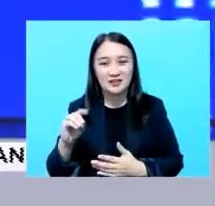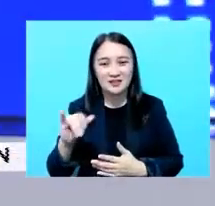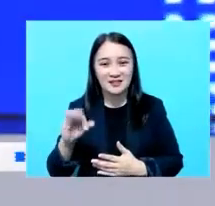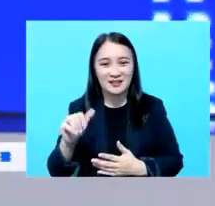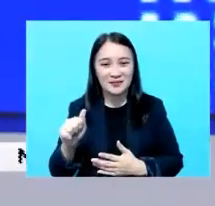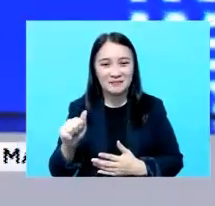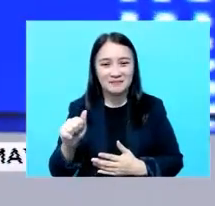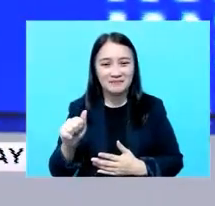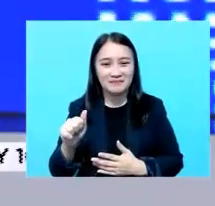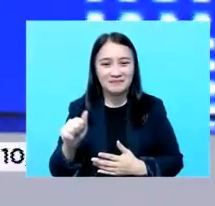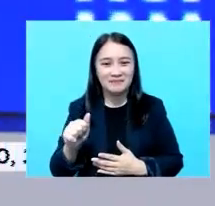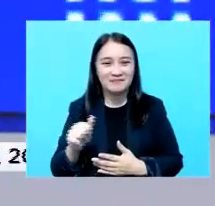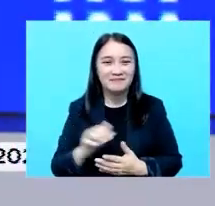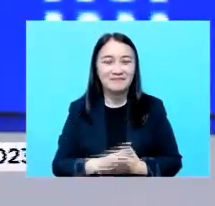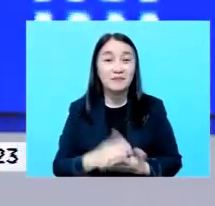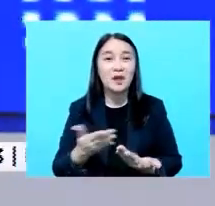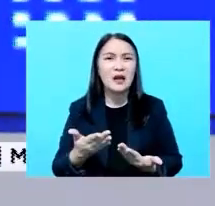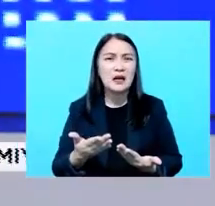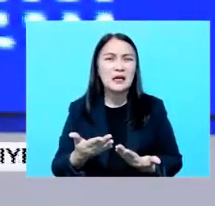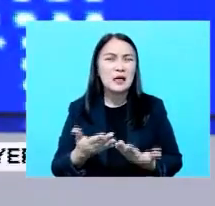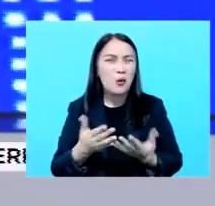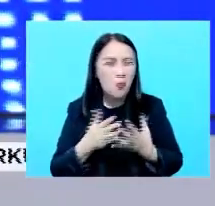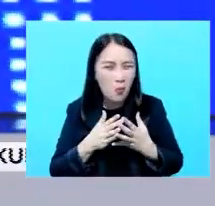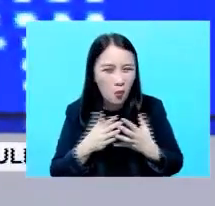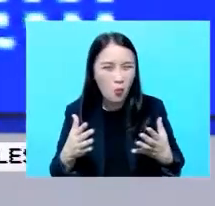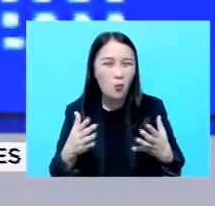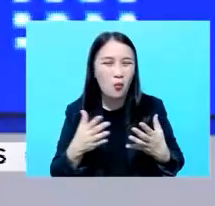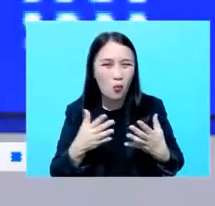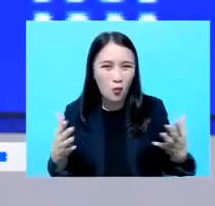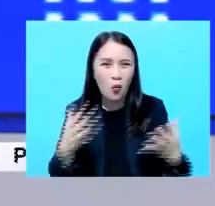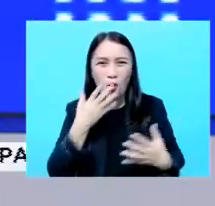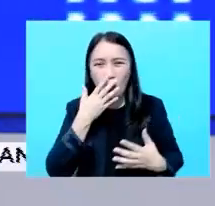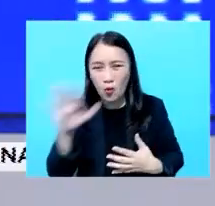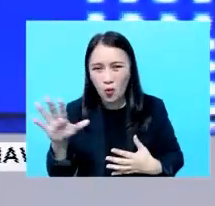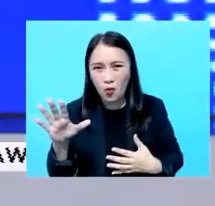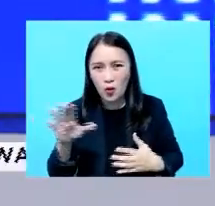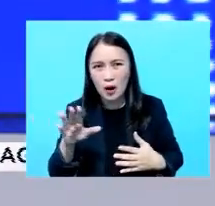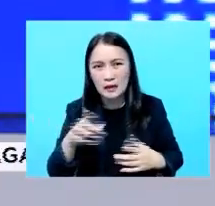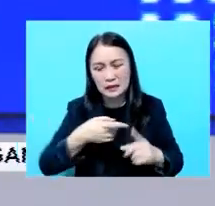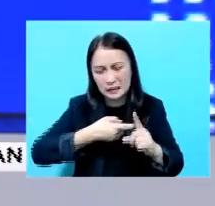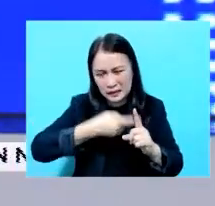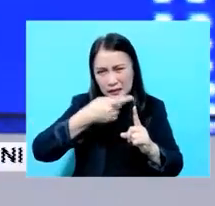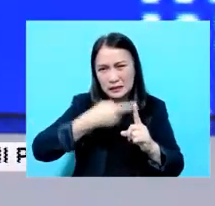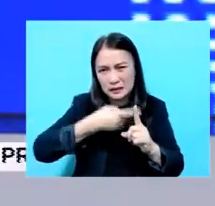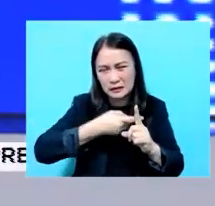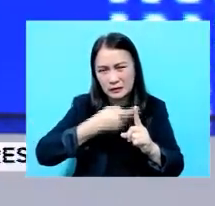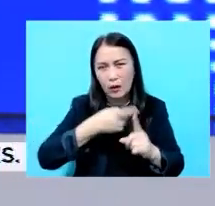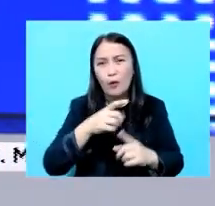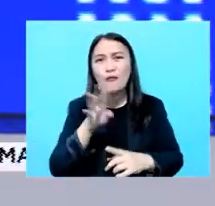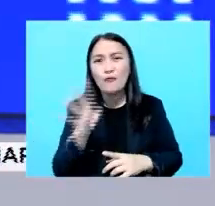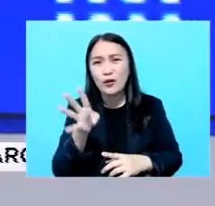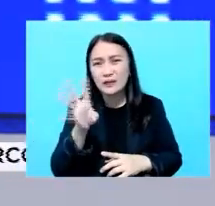Patindi ng patindi ang init, mga kapatid. Pumalo na sa 46 degrees Celsius ang pinakamataas na